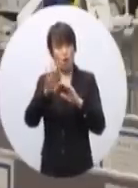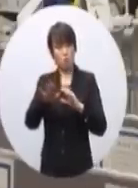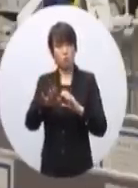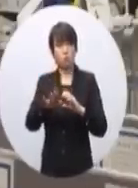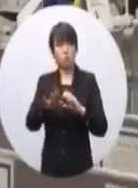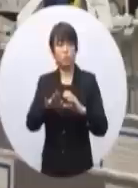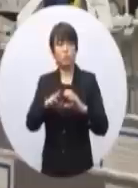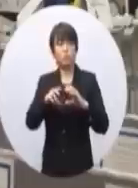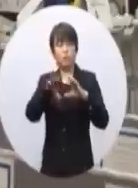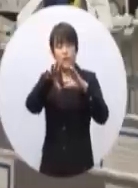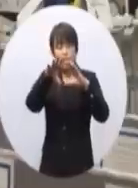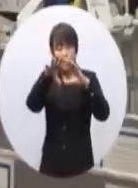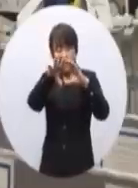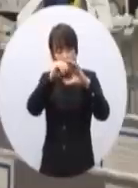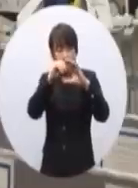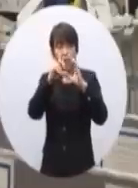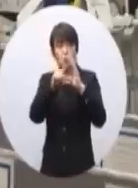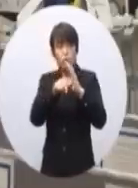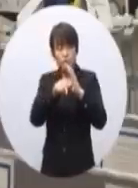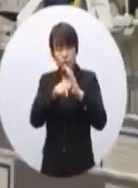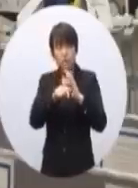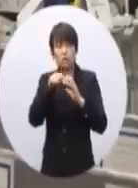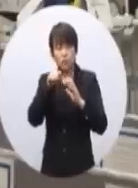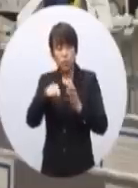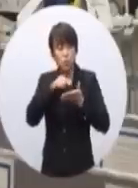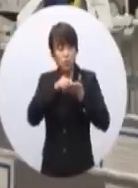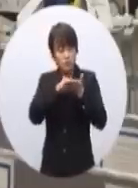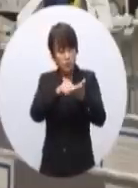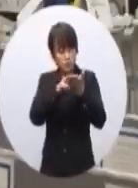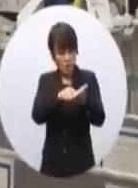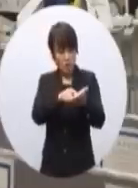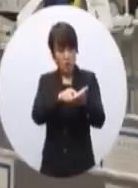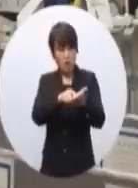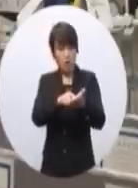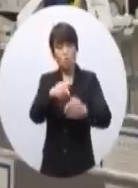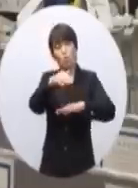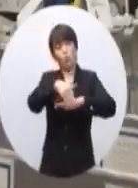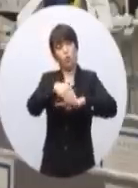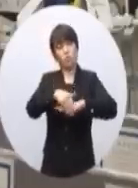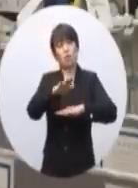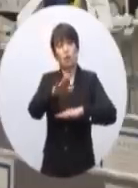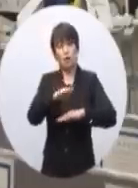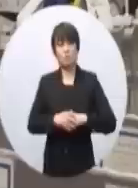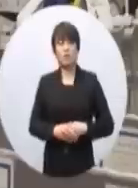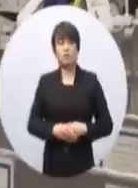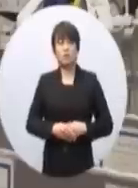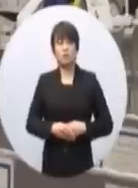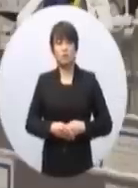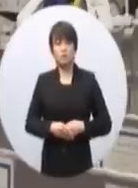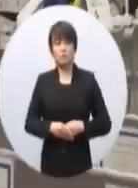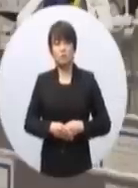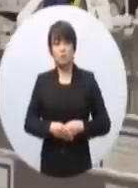撮影時に住民基本台帳カードの新規申請も受け付けます。